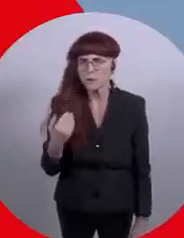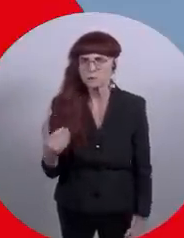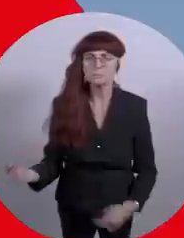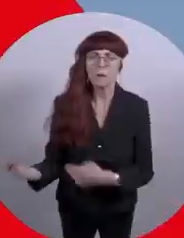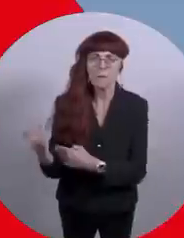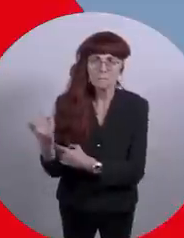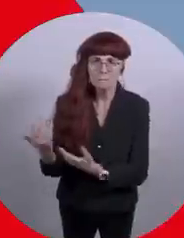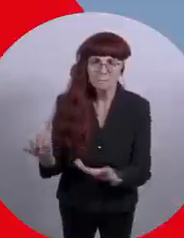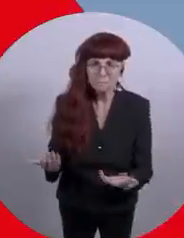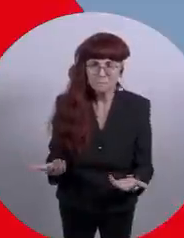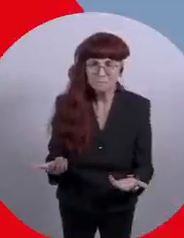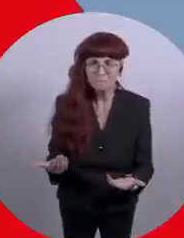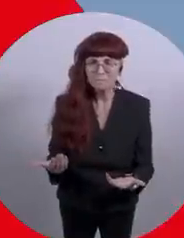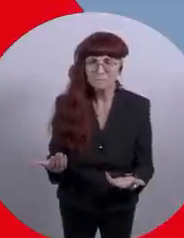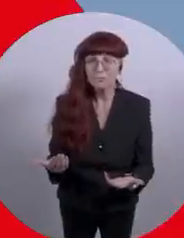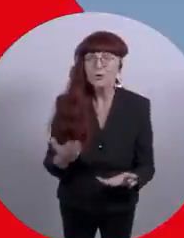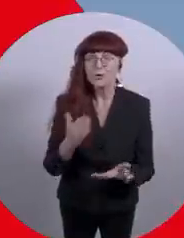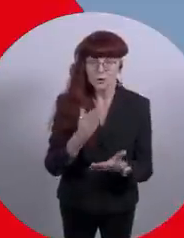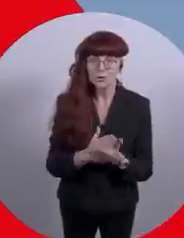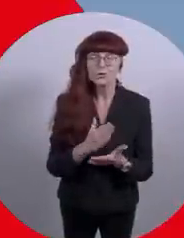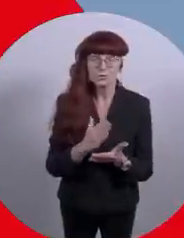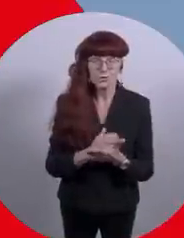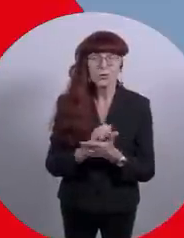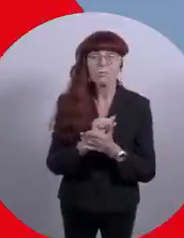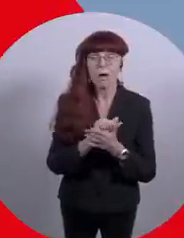und ich möchte auch gleich zu Beginn